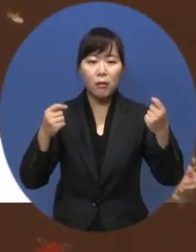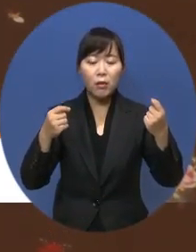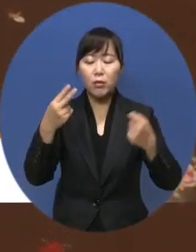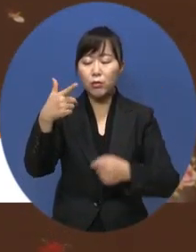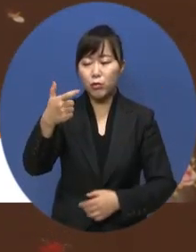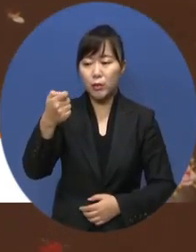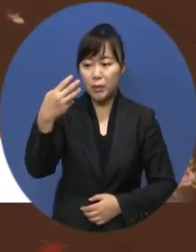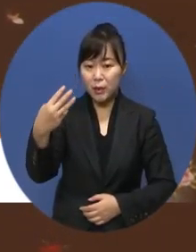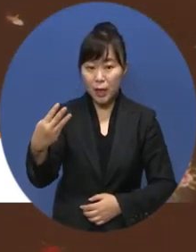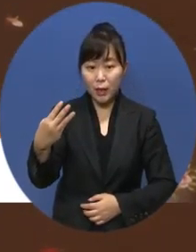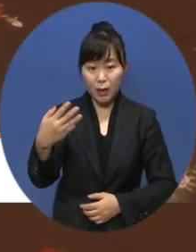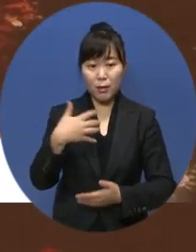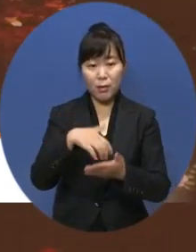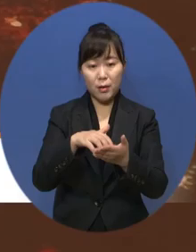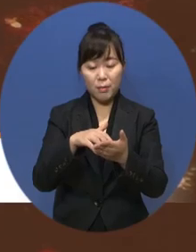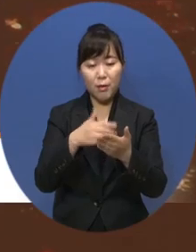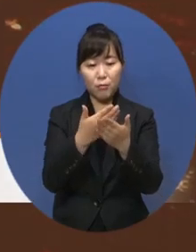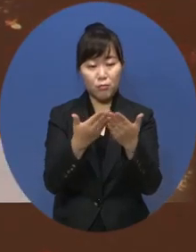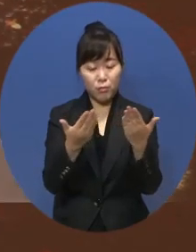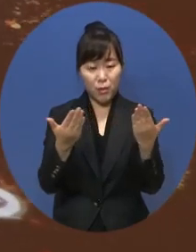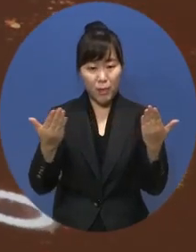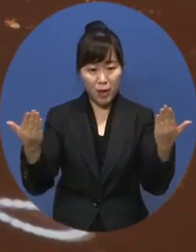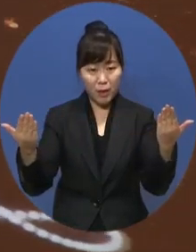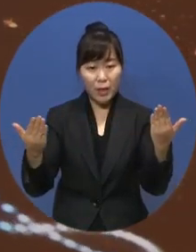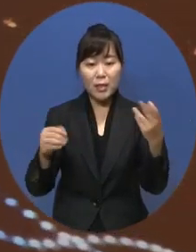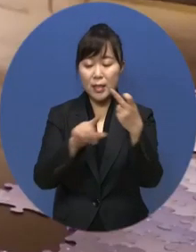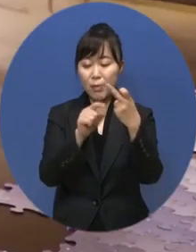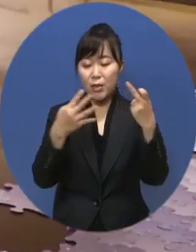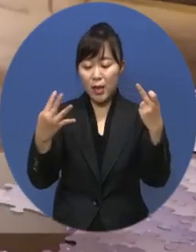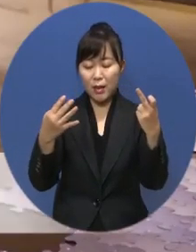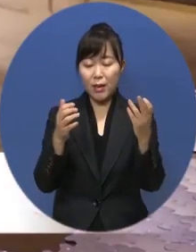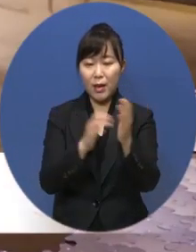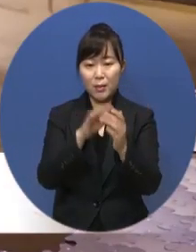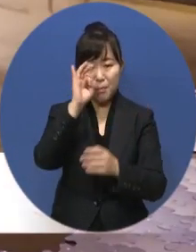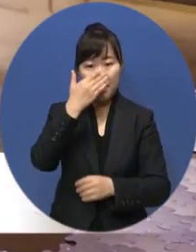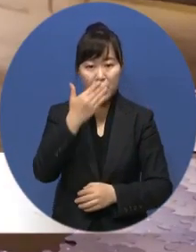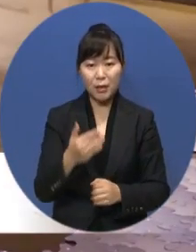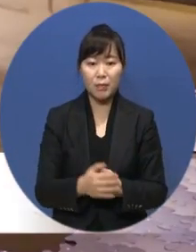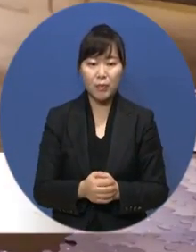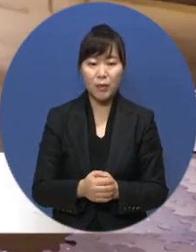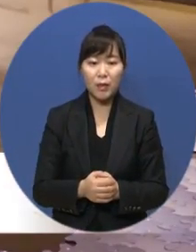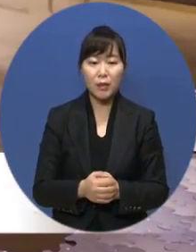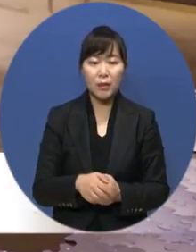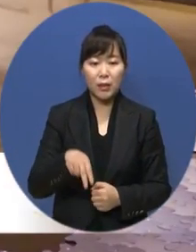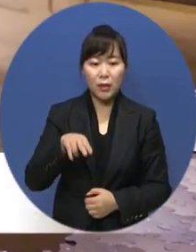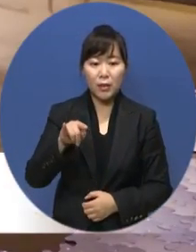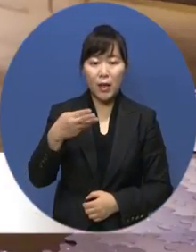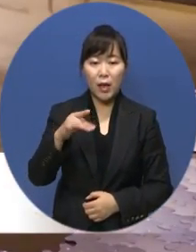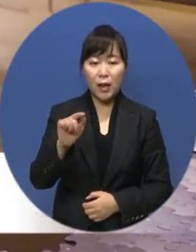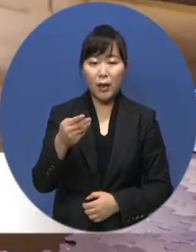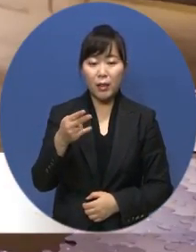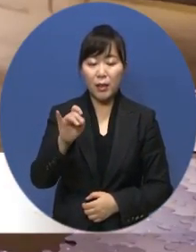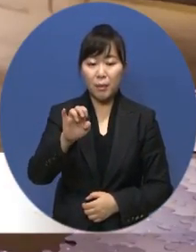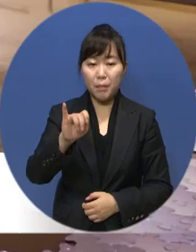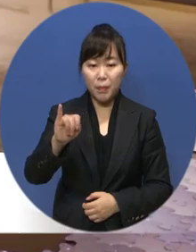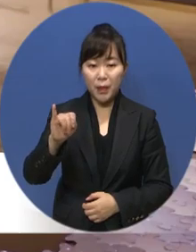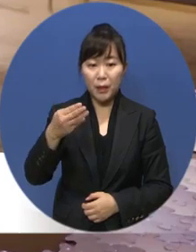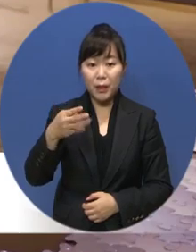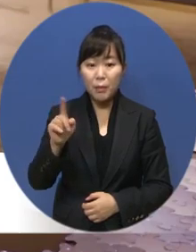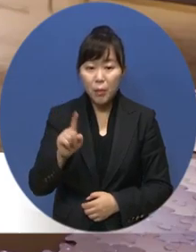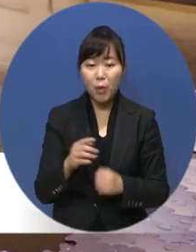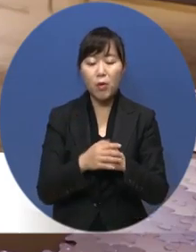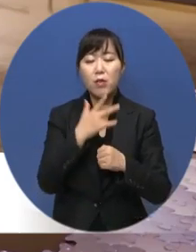63점이 오는 12월 4일까지 열립니다. 네, 세렌디피티란 영국 작가 호레이스 월퍼리